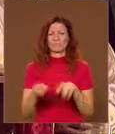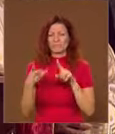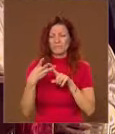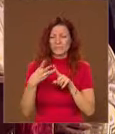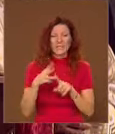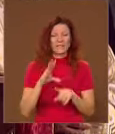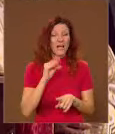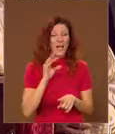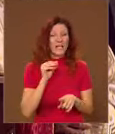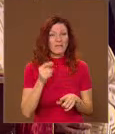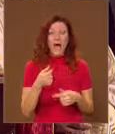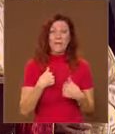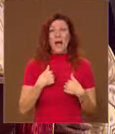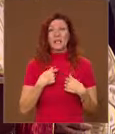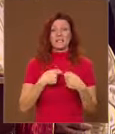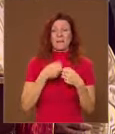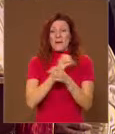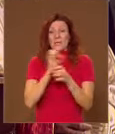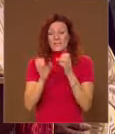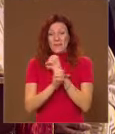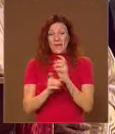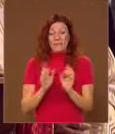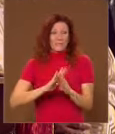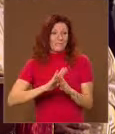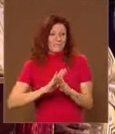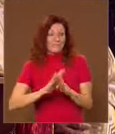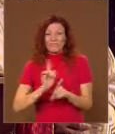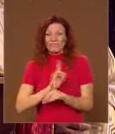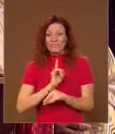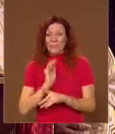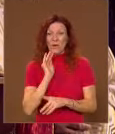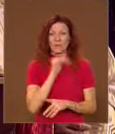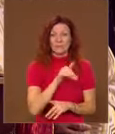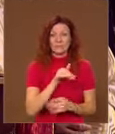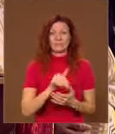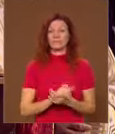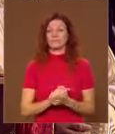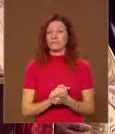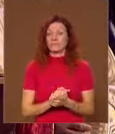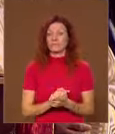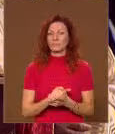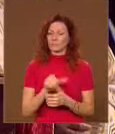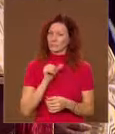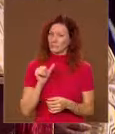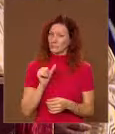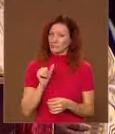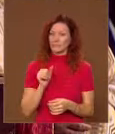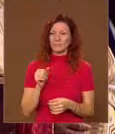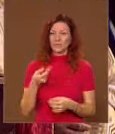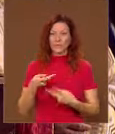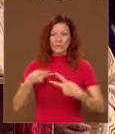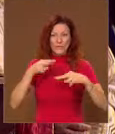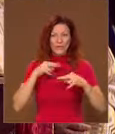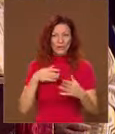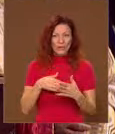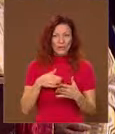Третият рече: ожених се, за това не мога да дойда. И като се върна,